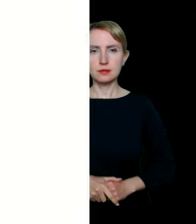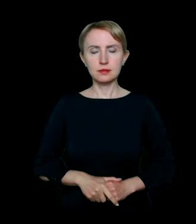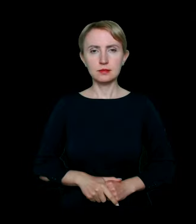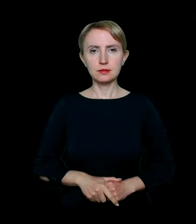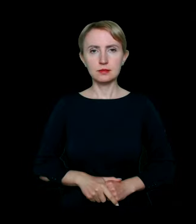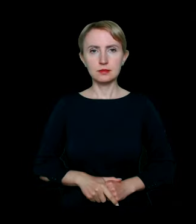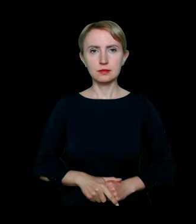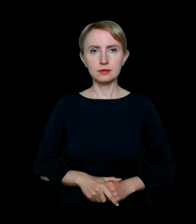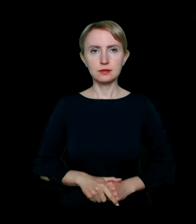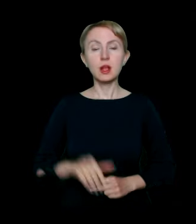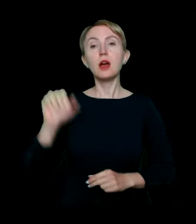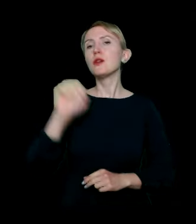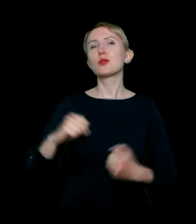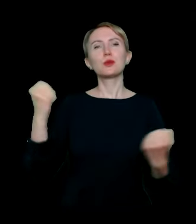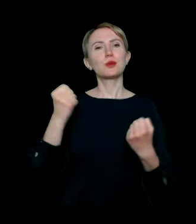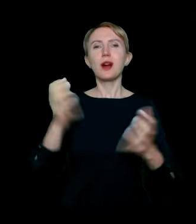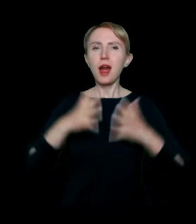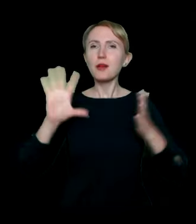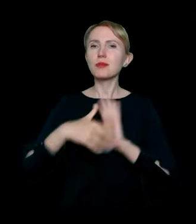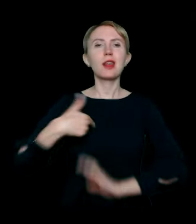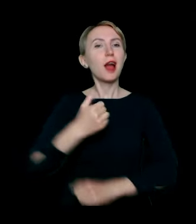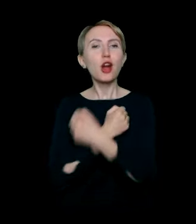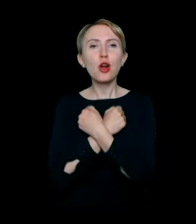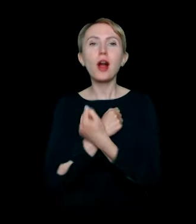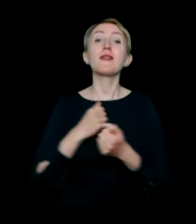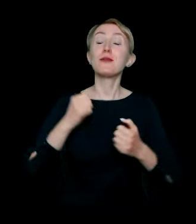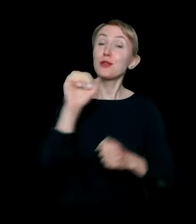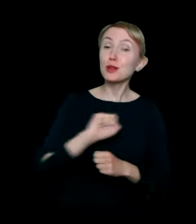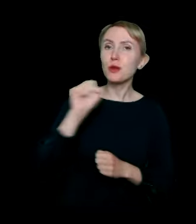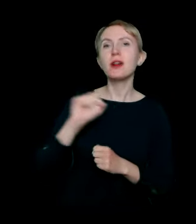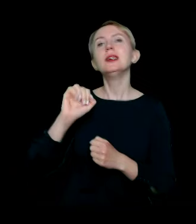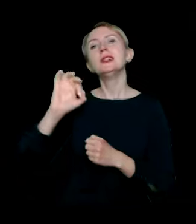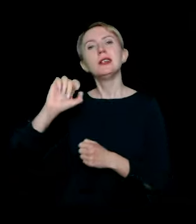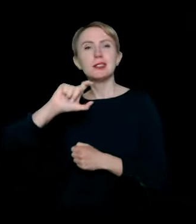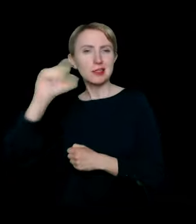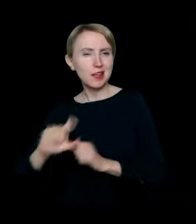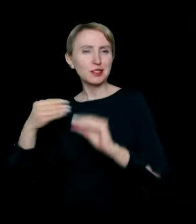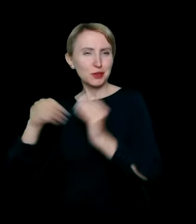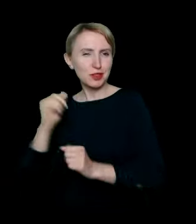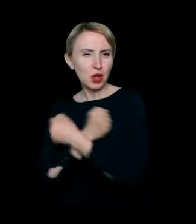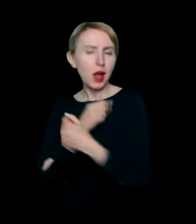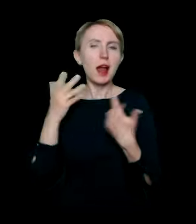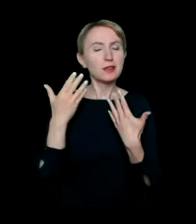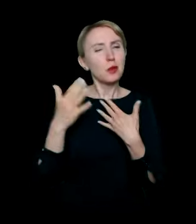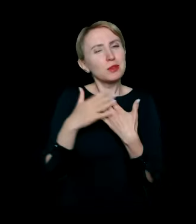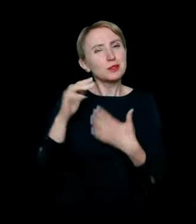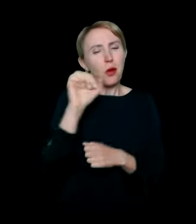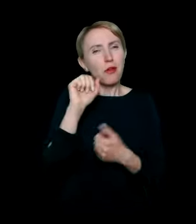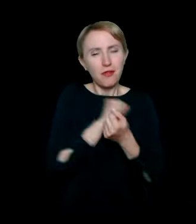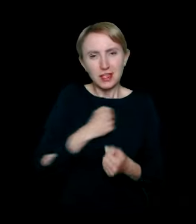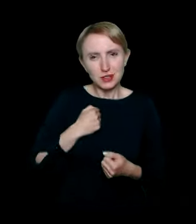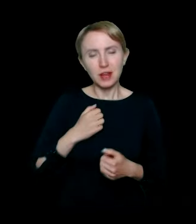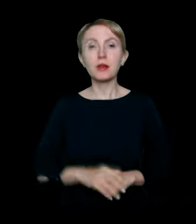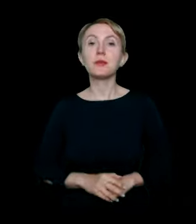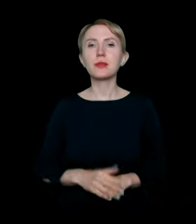Wielkie miasto, dumne. Ja kocham Wrocław nie tak jak Gdańsk, no ale tuż obok Warszawy, o tak bym powiedział. Z różnych powodów. Ja mam